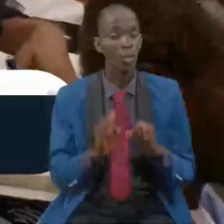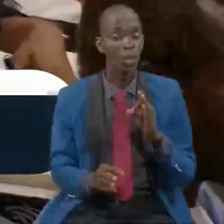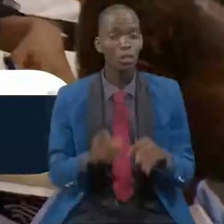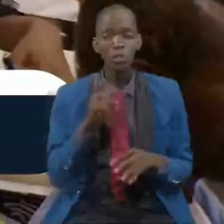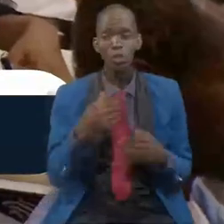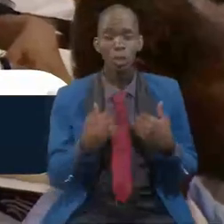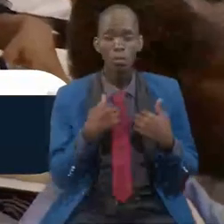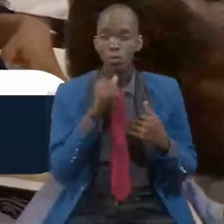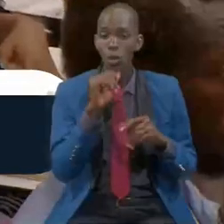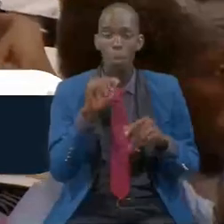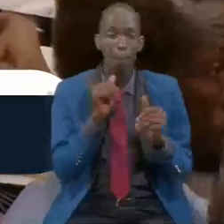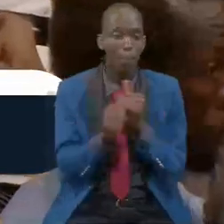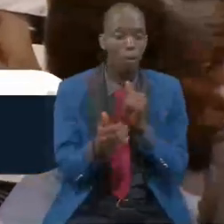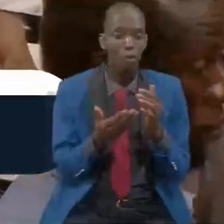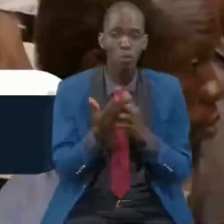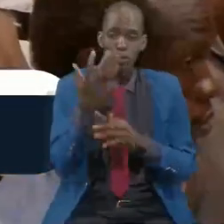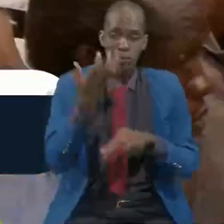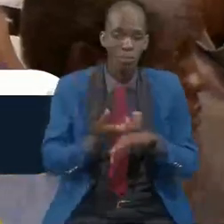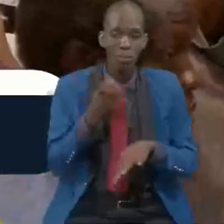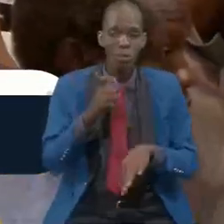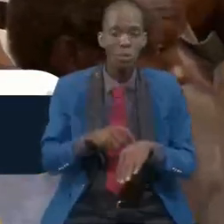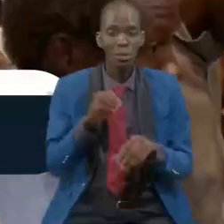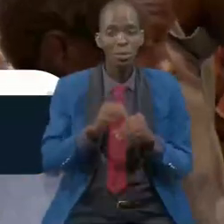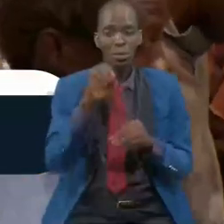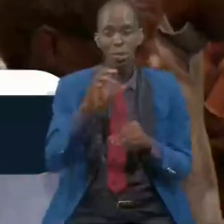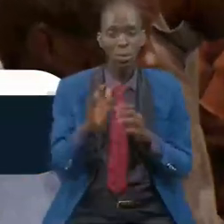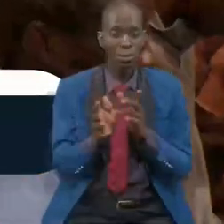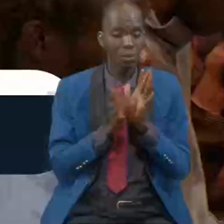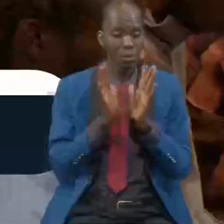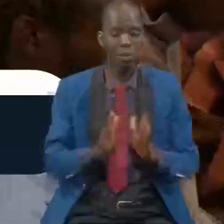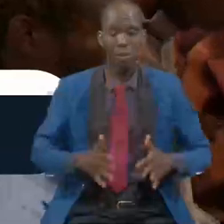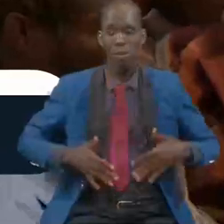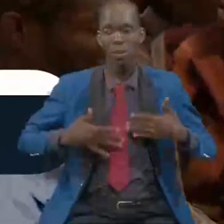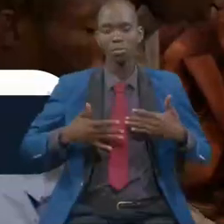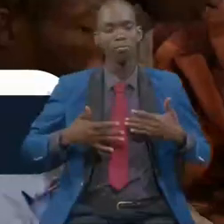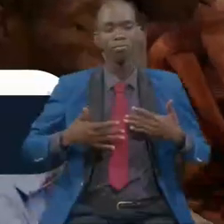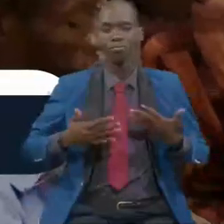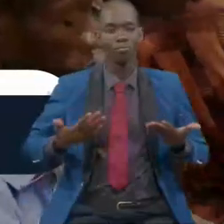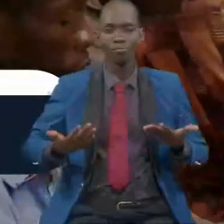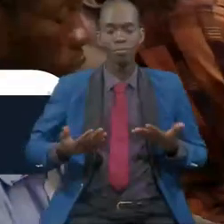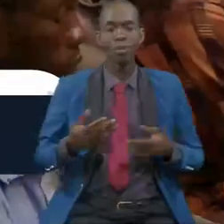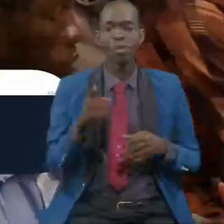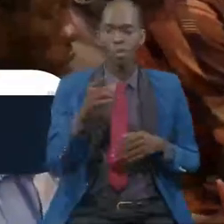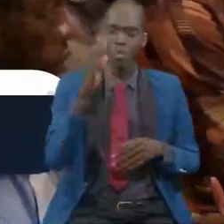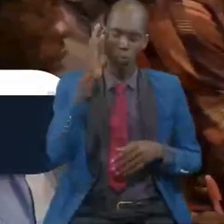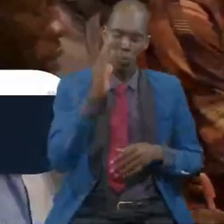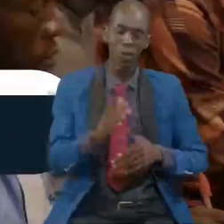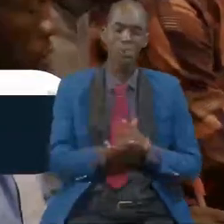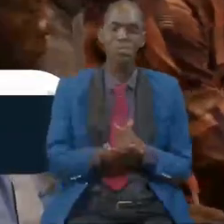Si vous n'avez pas traversé des temps difficiles dans votre vie chrétienne, bientôt,